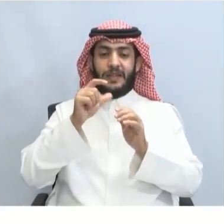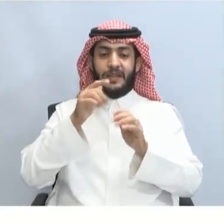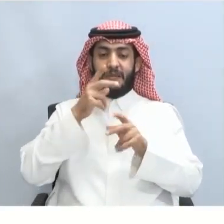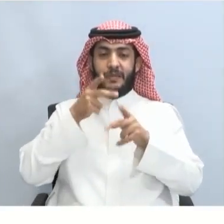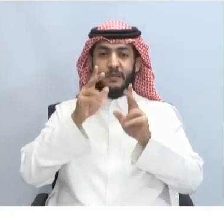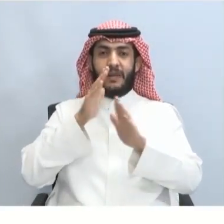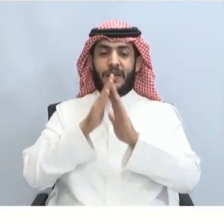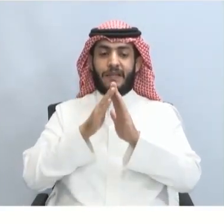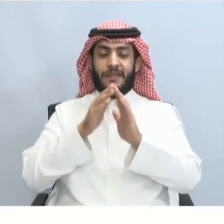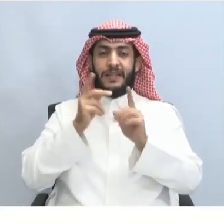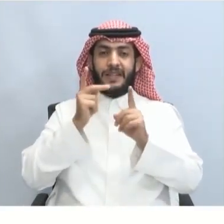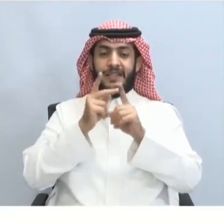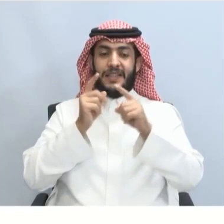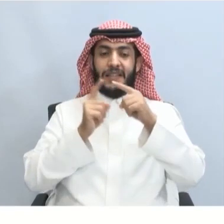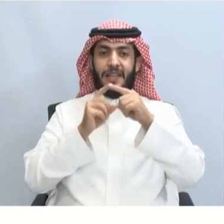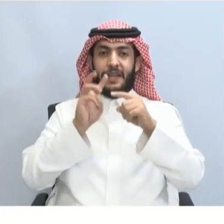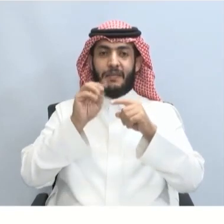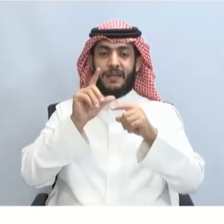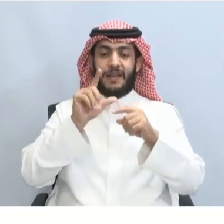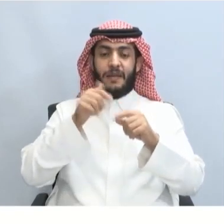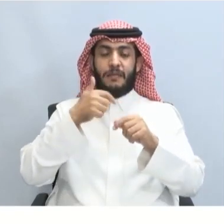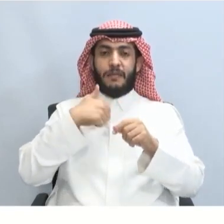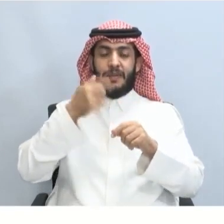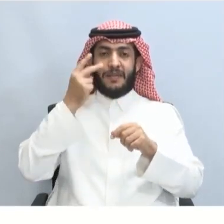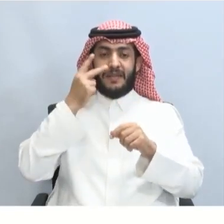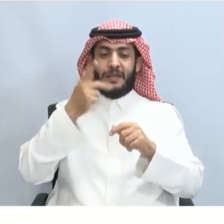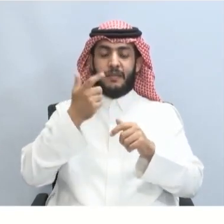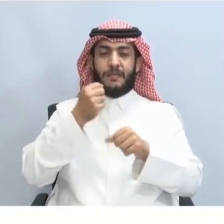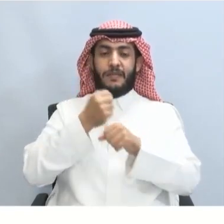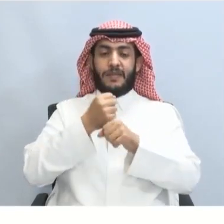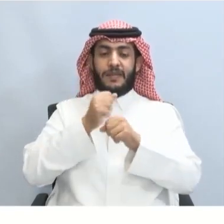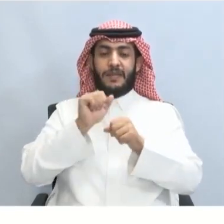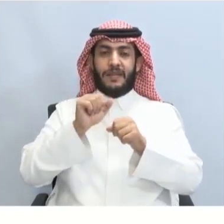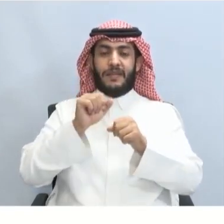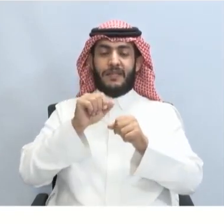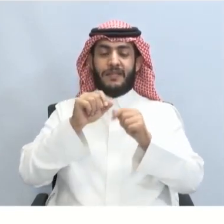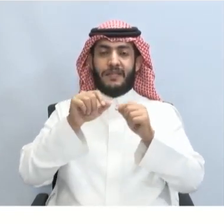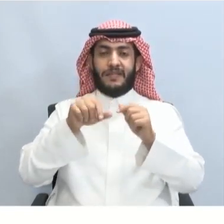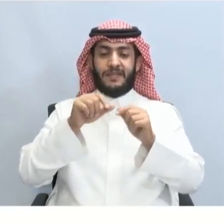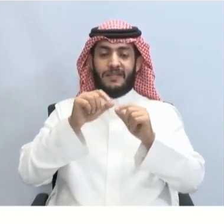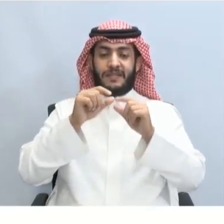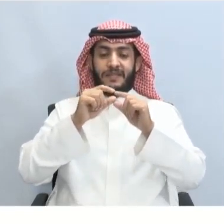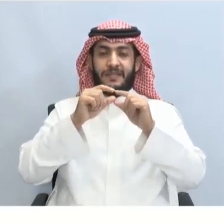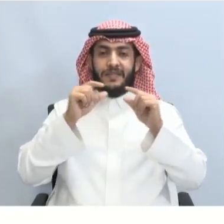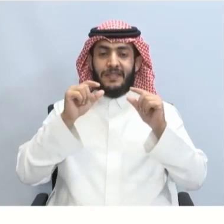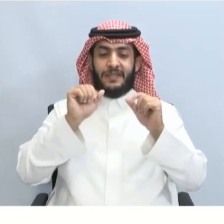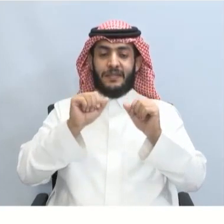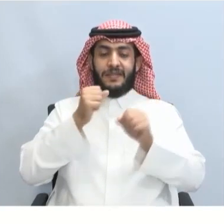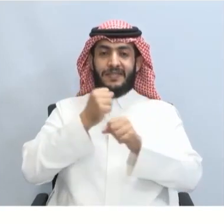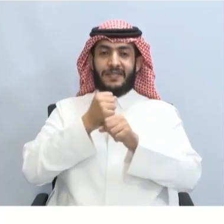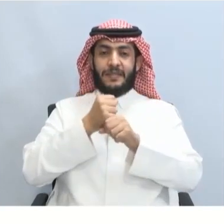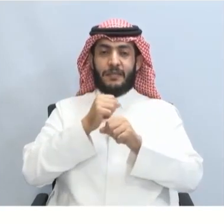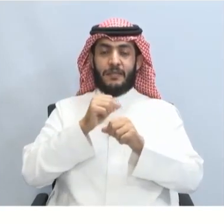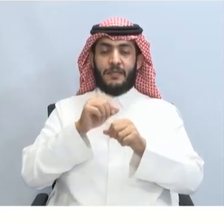انشاء ملف اش تي ام ال شاهد كيف يمكنك القيا كيف يمكن القيام بذلك في فيجوال استديو